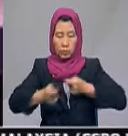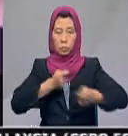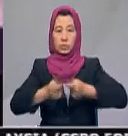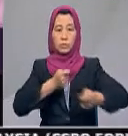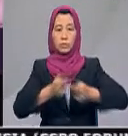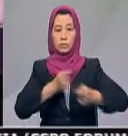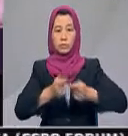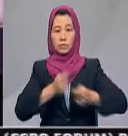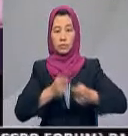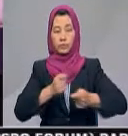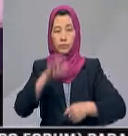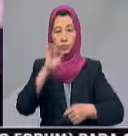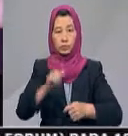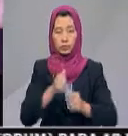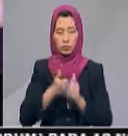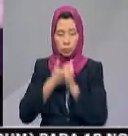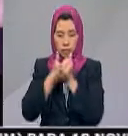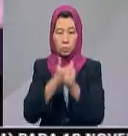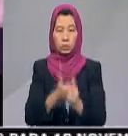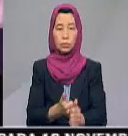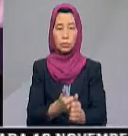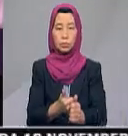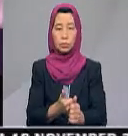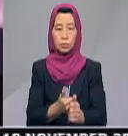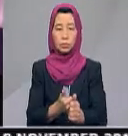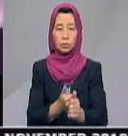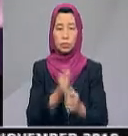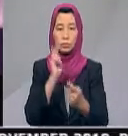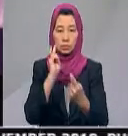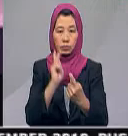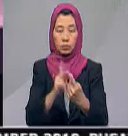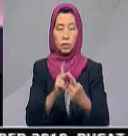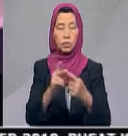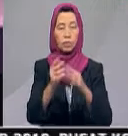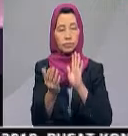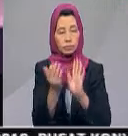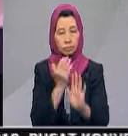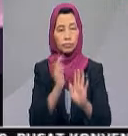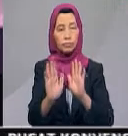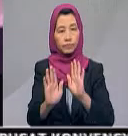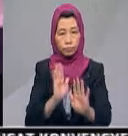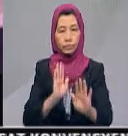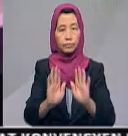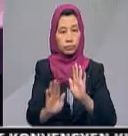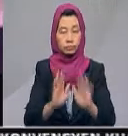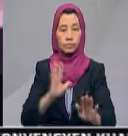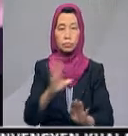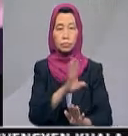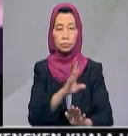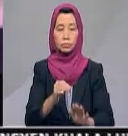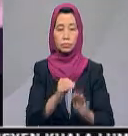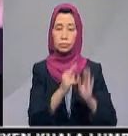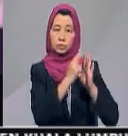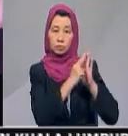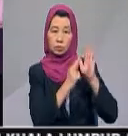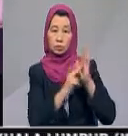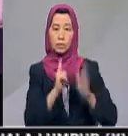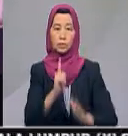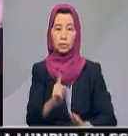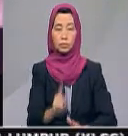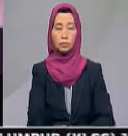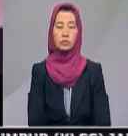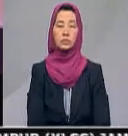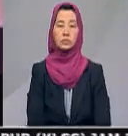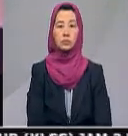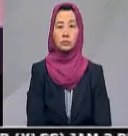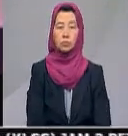pentadbiran yang berpandukan kepada toleransi dan syariat Islam.